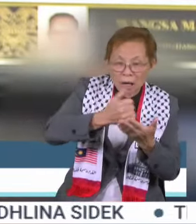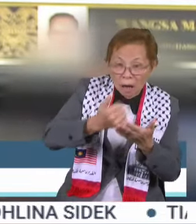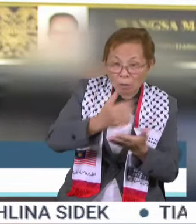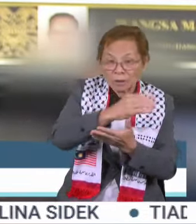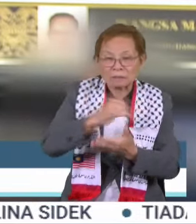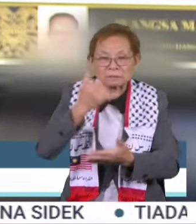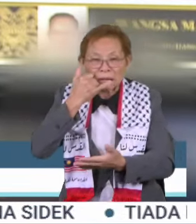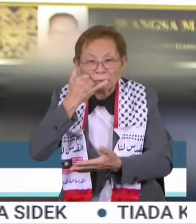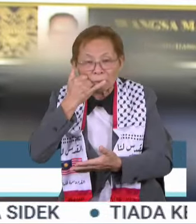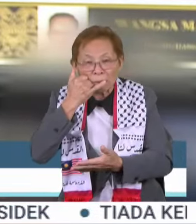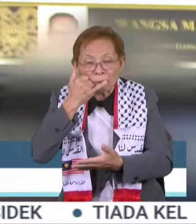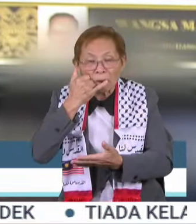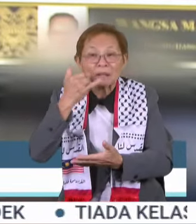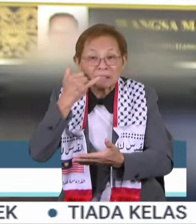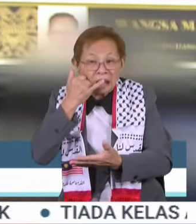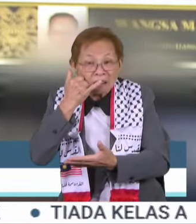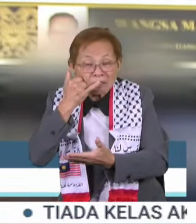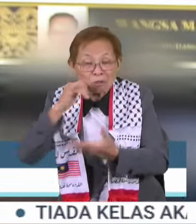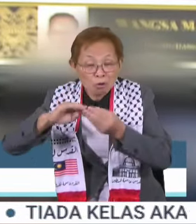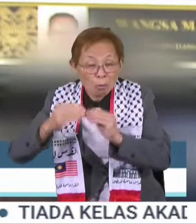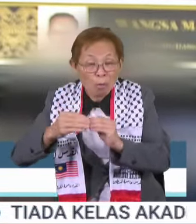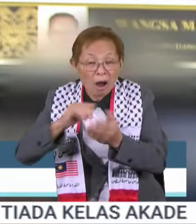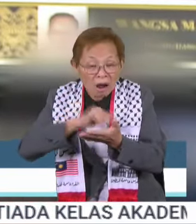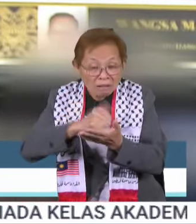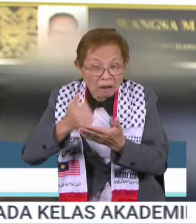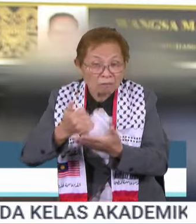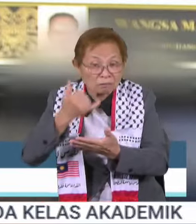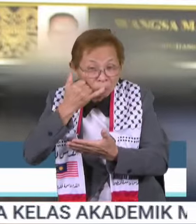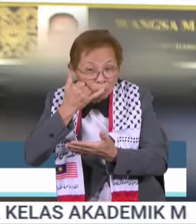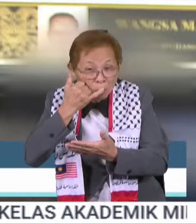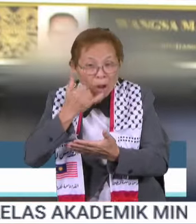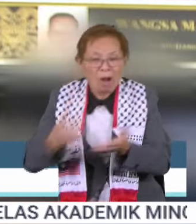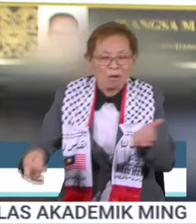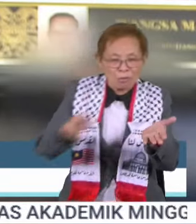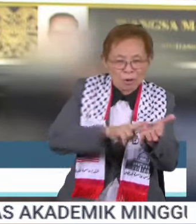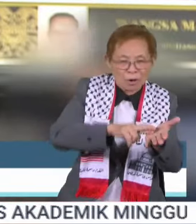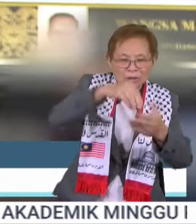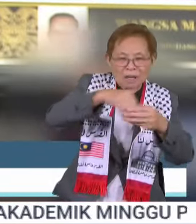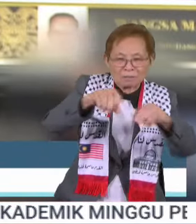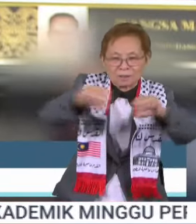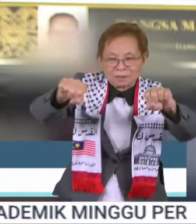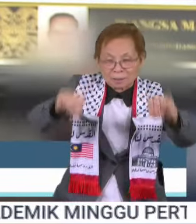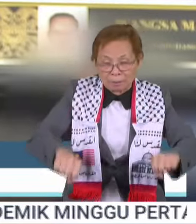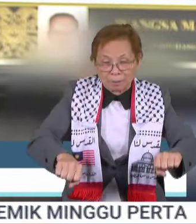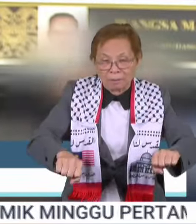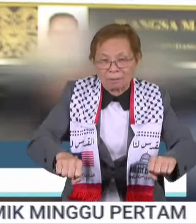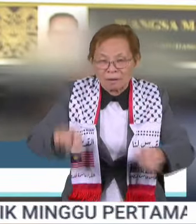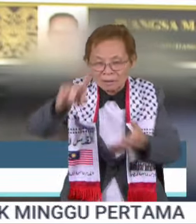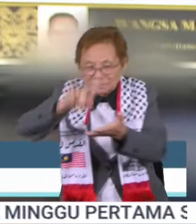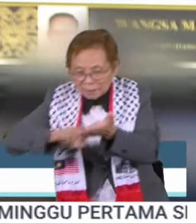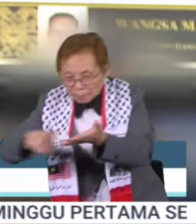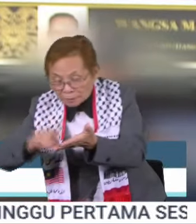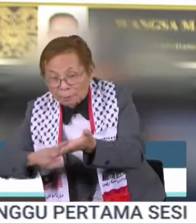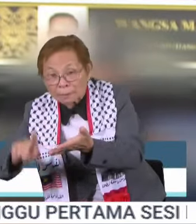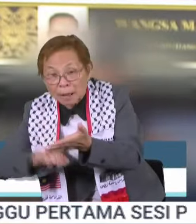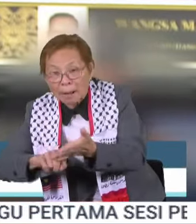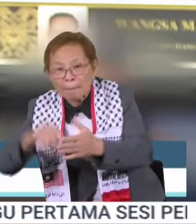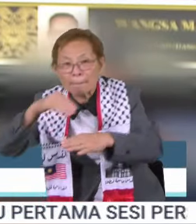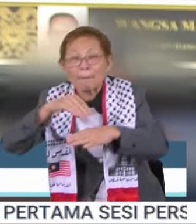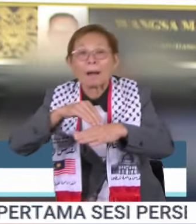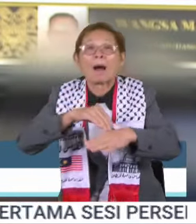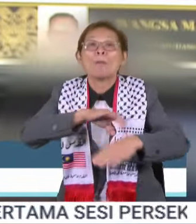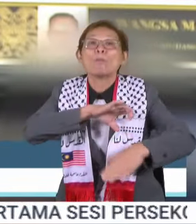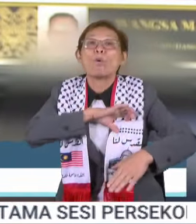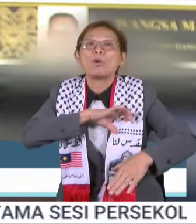yang terbabit itu juga akan direkodkan di dalam sistem SemaMule pada